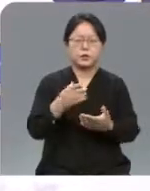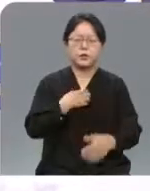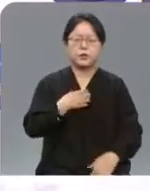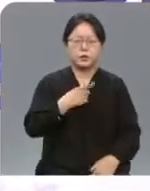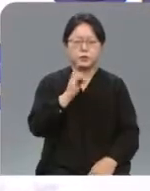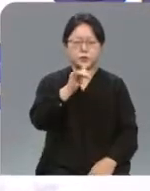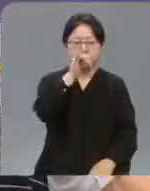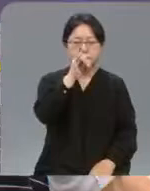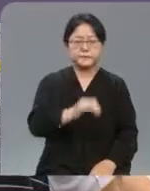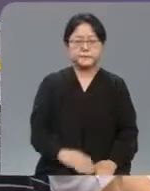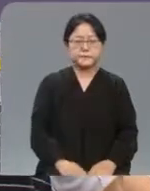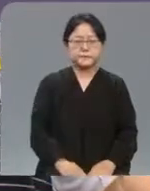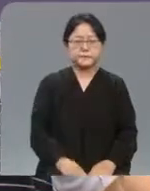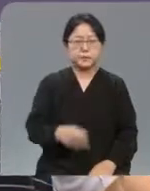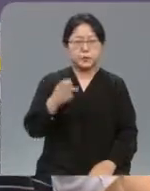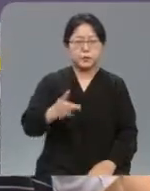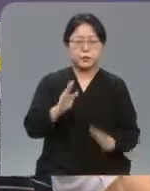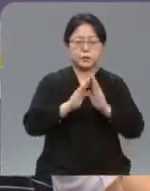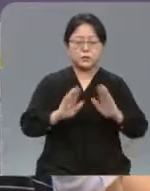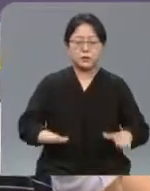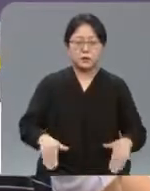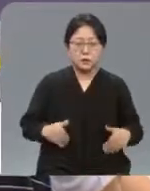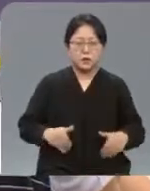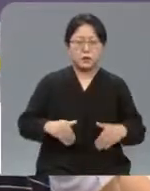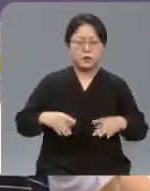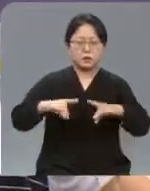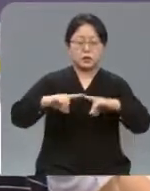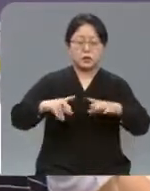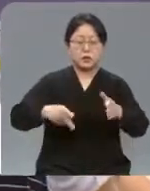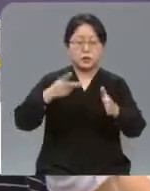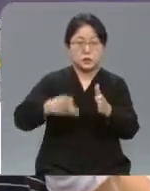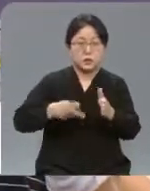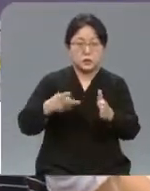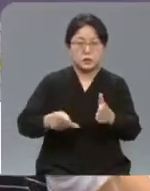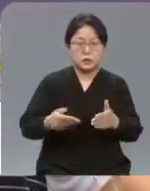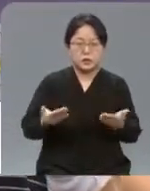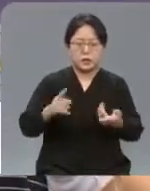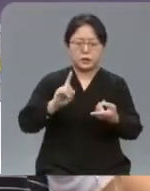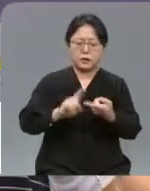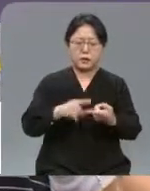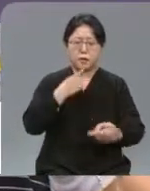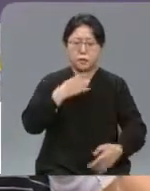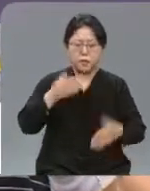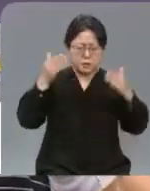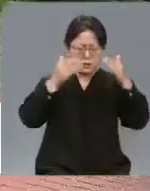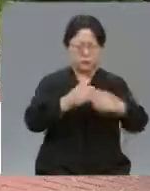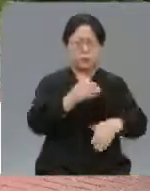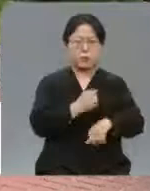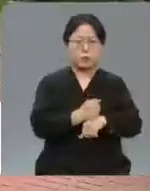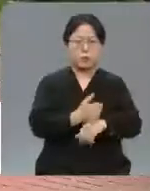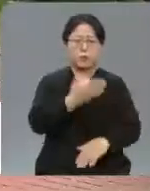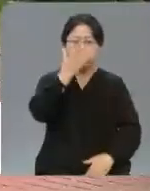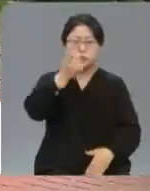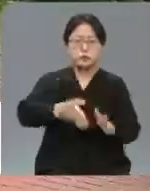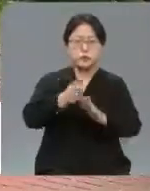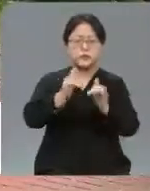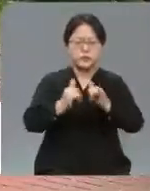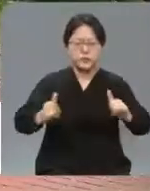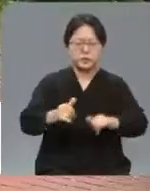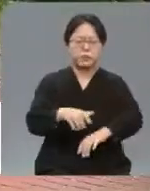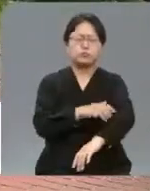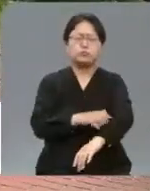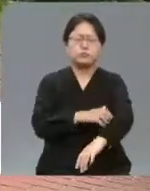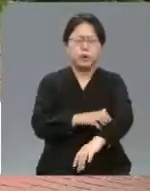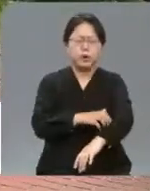주장했습니다 또 전라남도가 경전선 전처 라서 추진 그 자체에만 몰두할 뿐 순천 시민들이 겪을